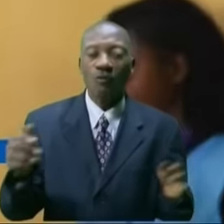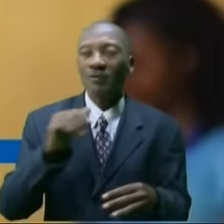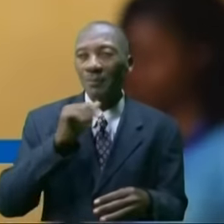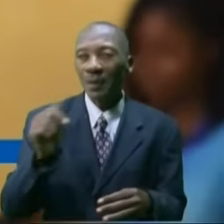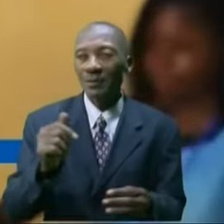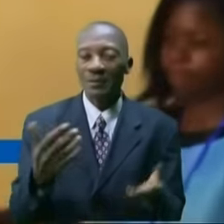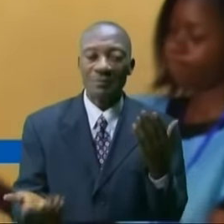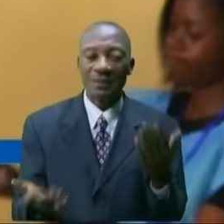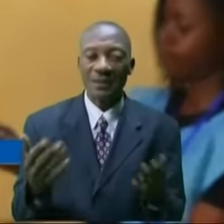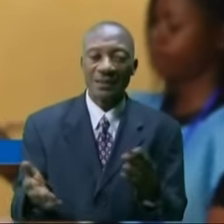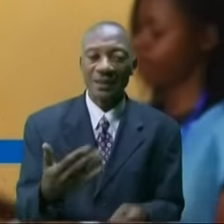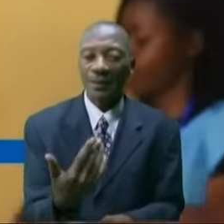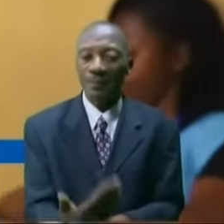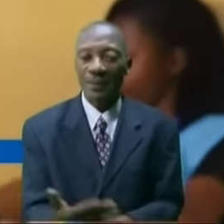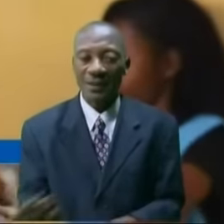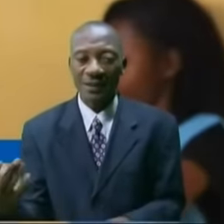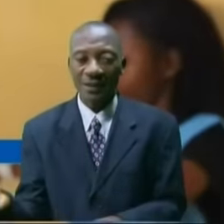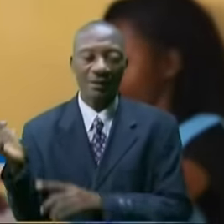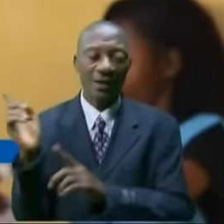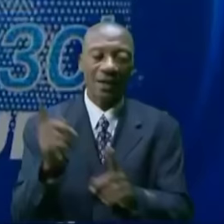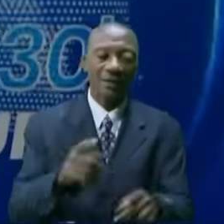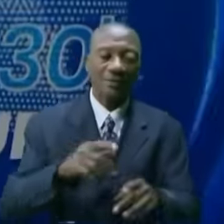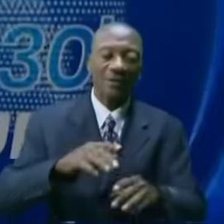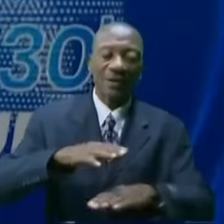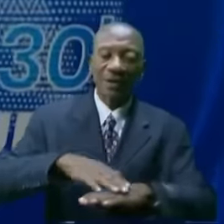Commission électorale nationale indépendante qui devra...